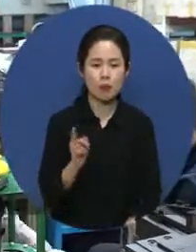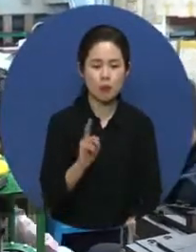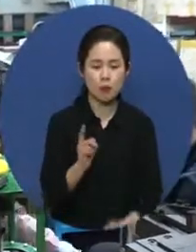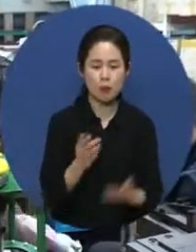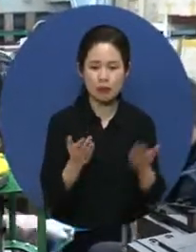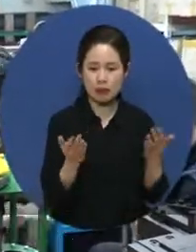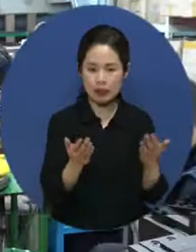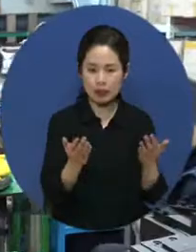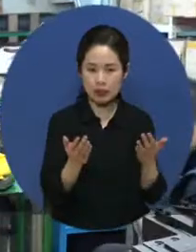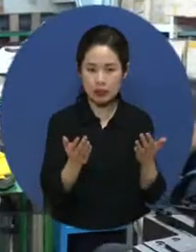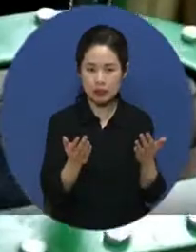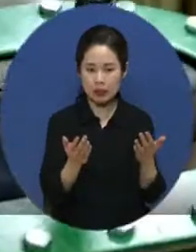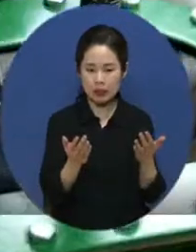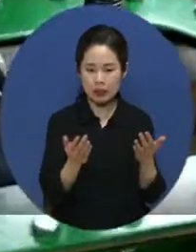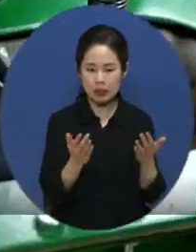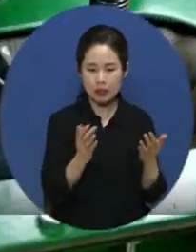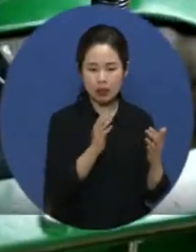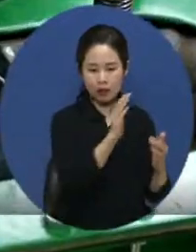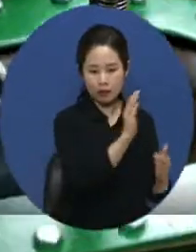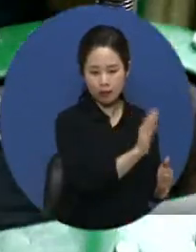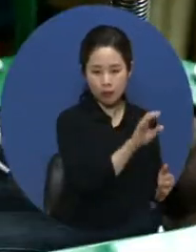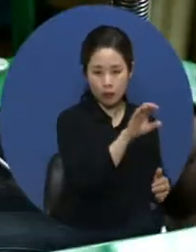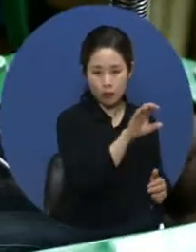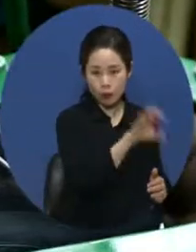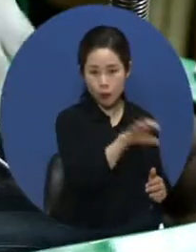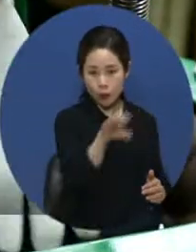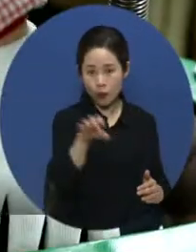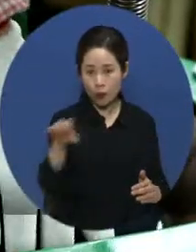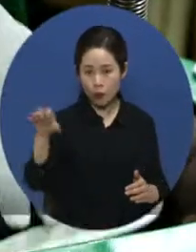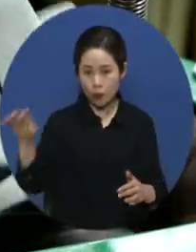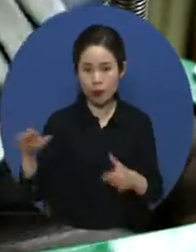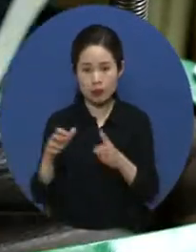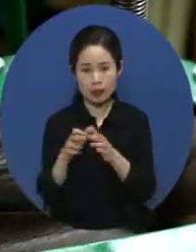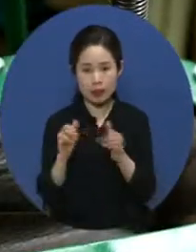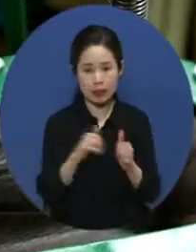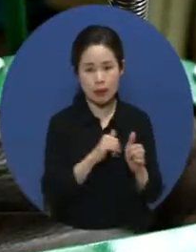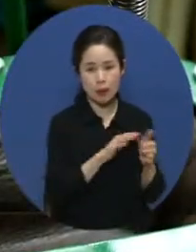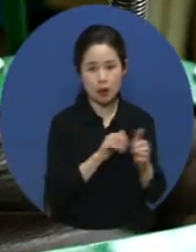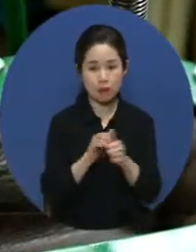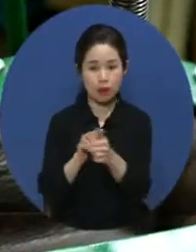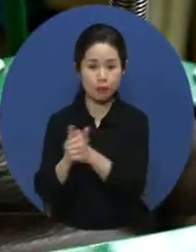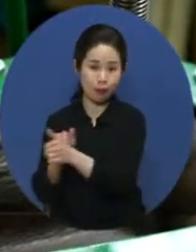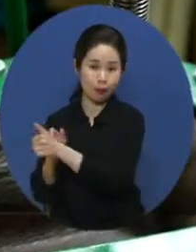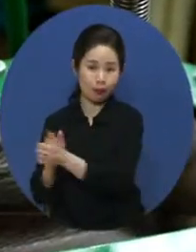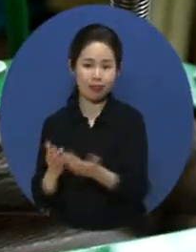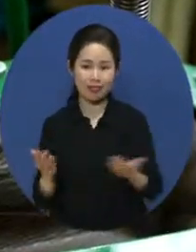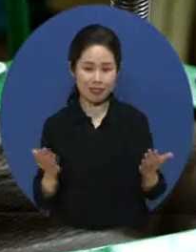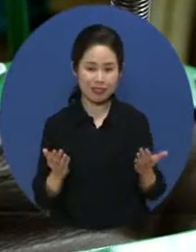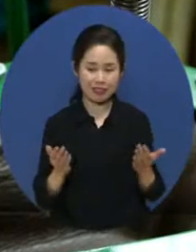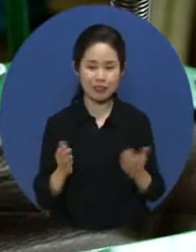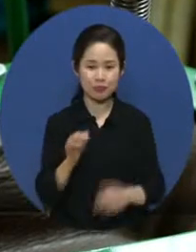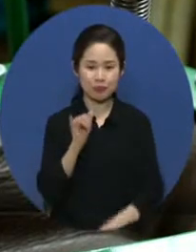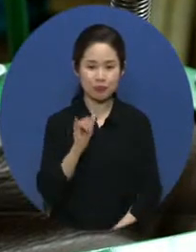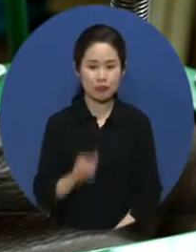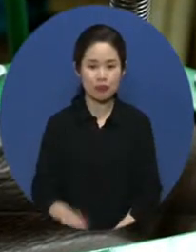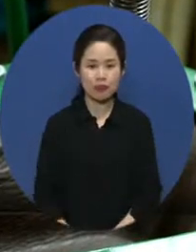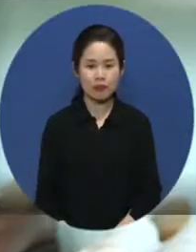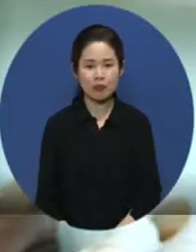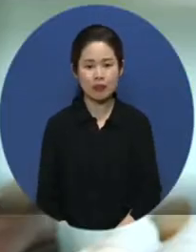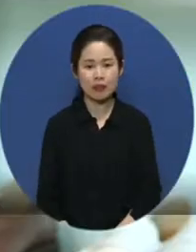장애 사원들이 다 투입이 되어 있어요. 그래서 각각의 맡은